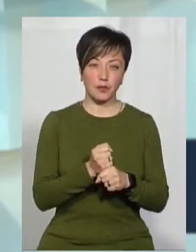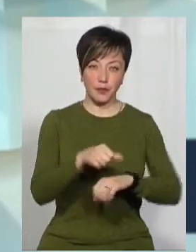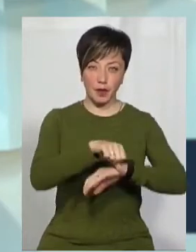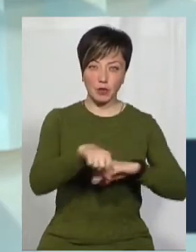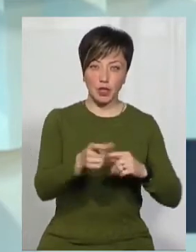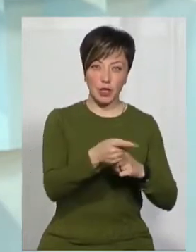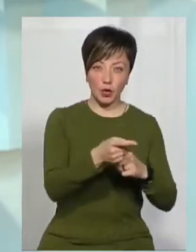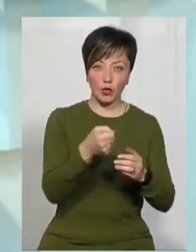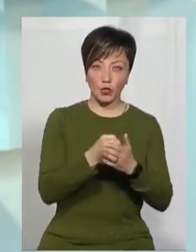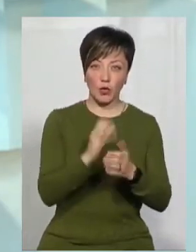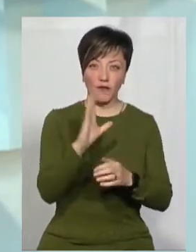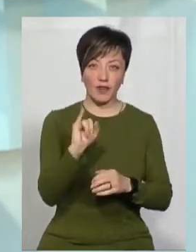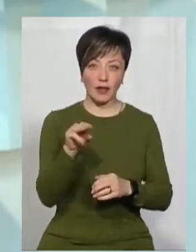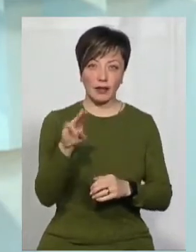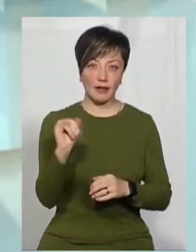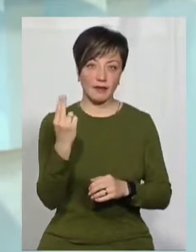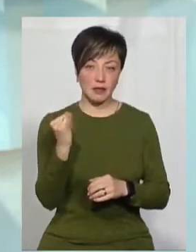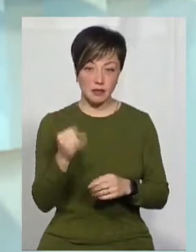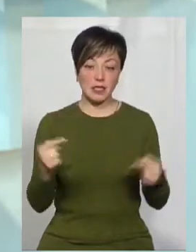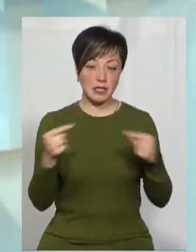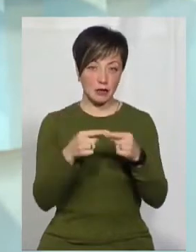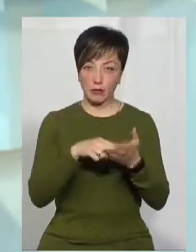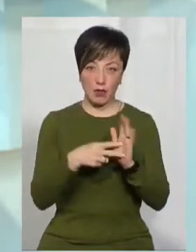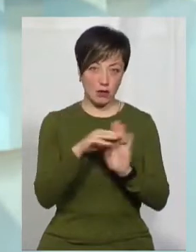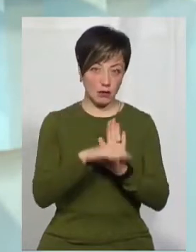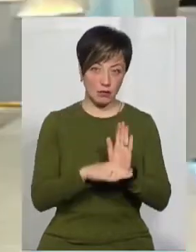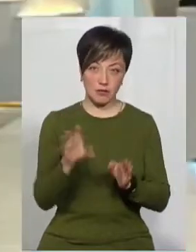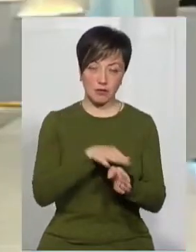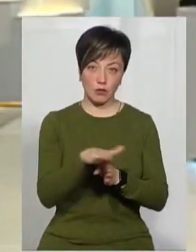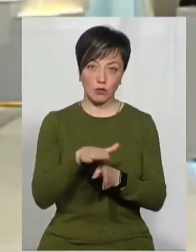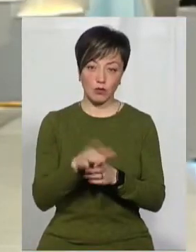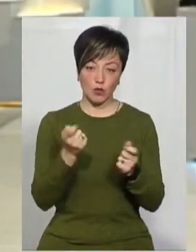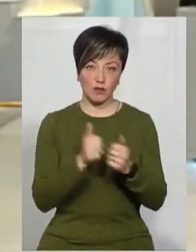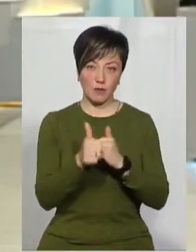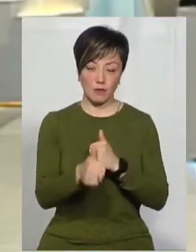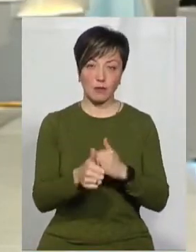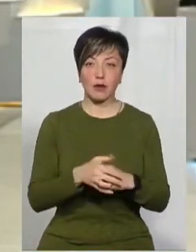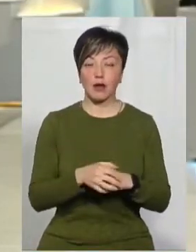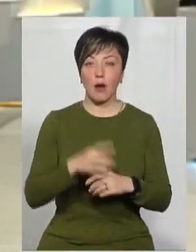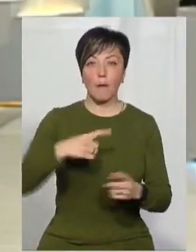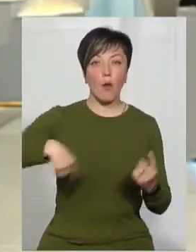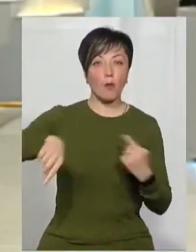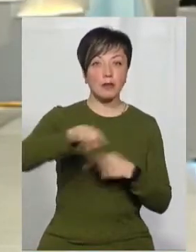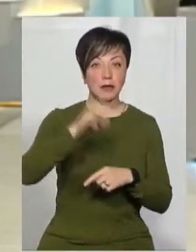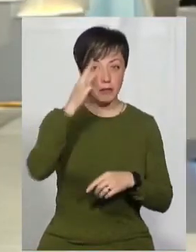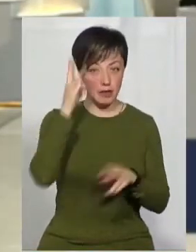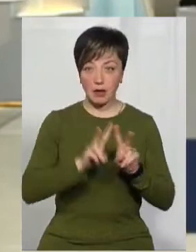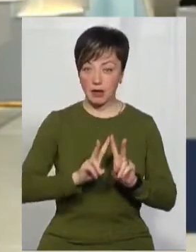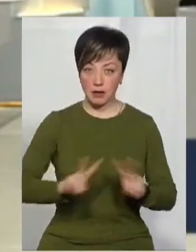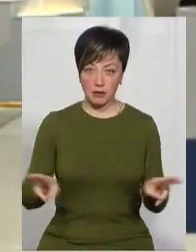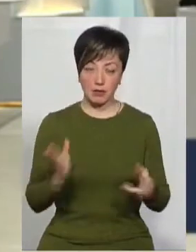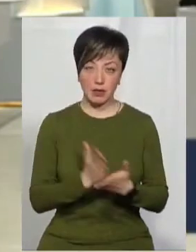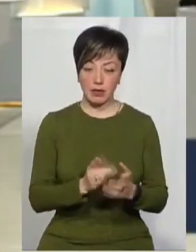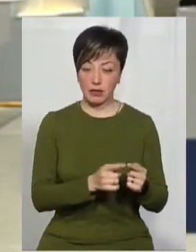Тернопільською областю до Вітівців, працюють якби, згідно плану графіків. Йдемо навіть там з випередженням. По об'їзні міста Хмельницького так само якби,